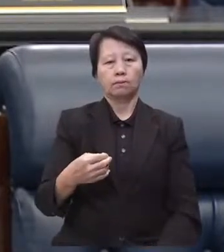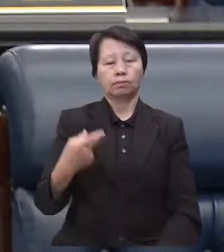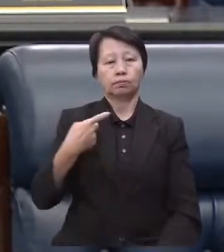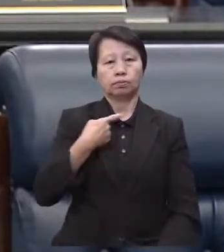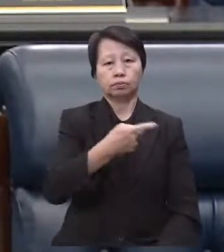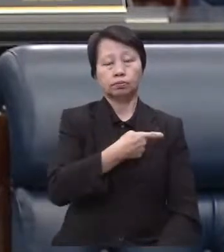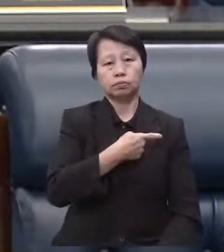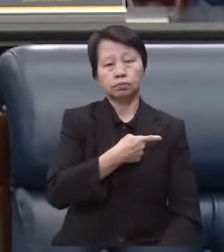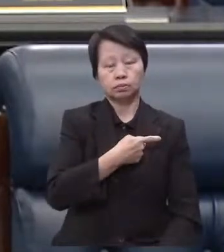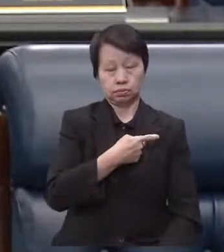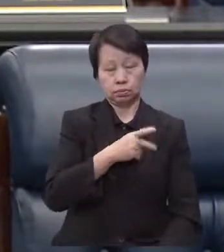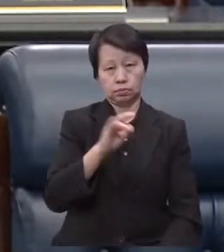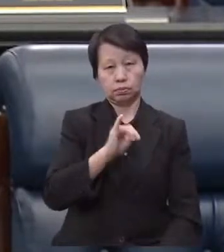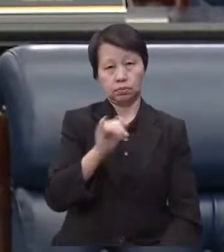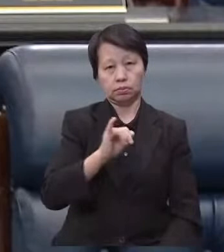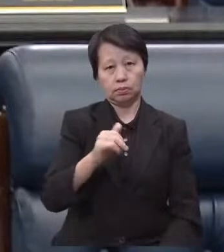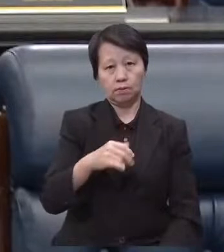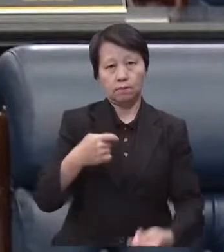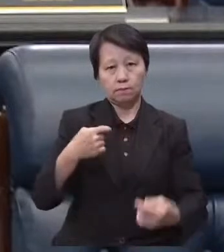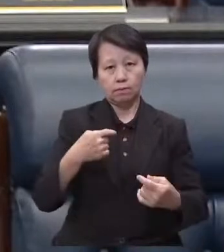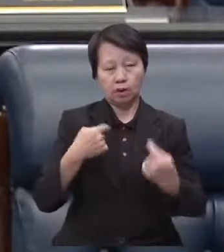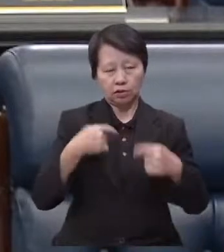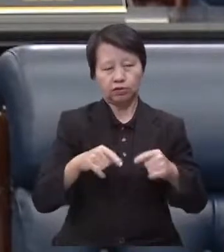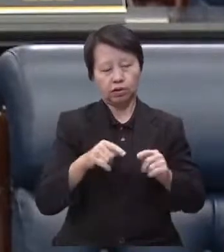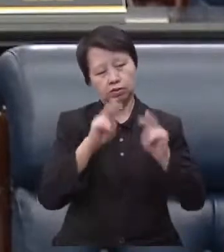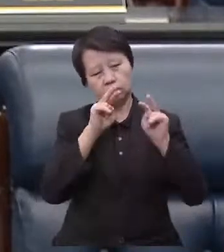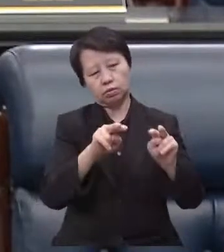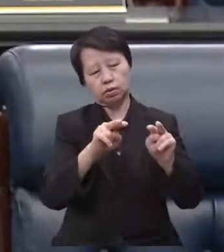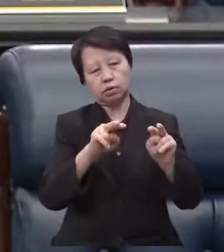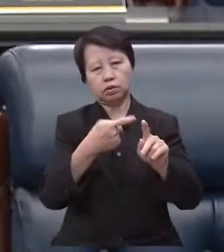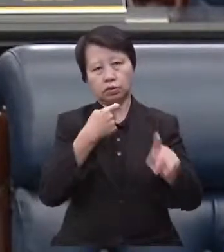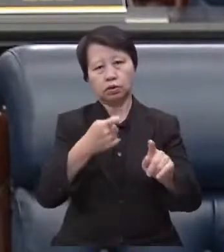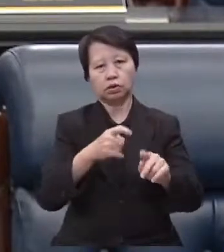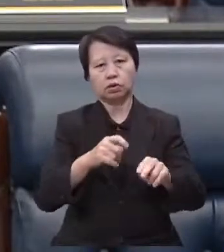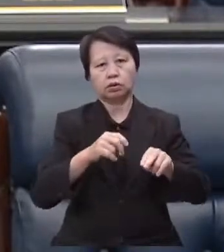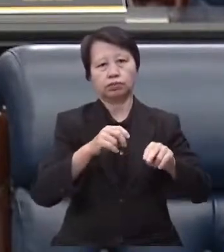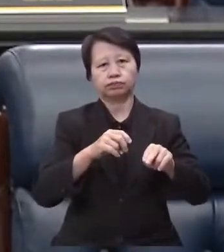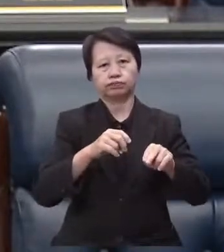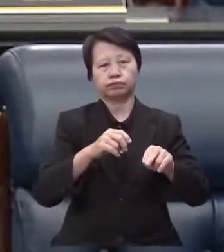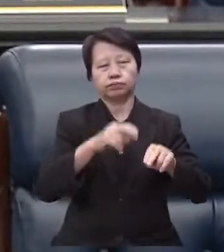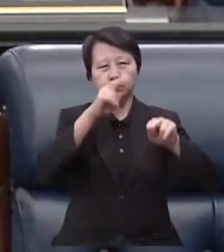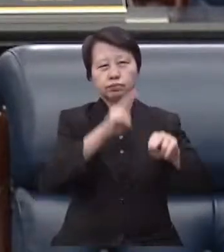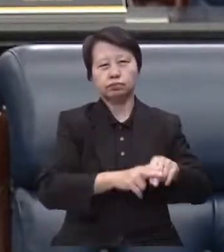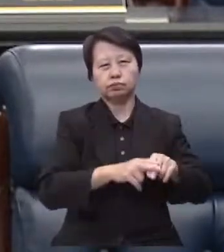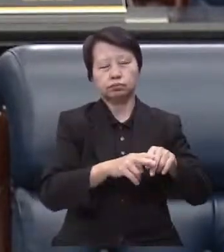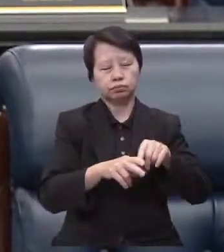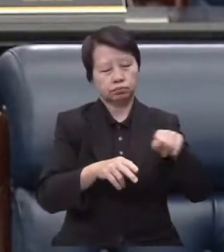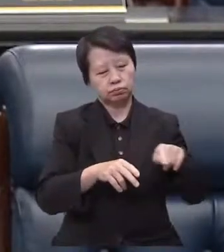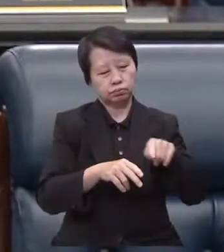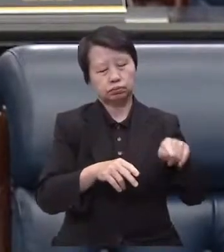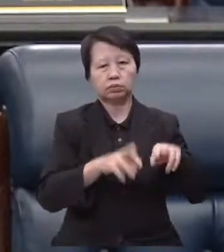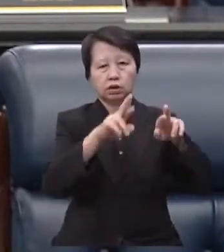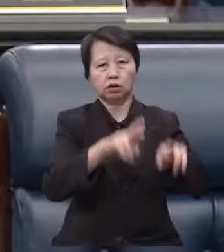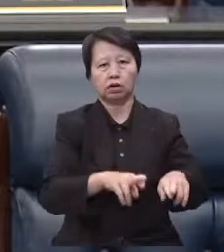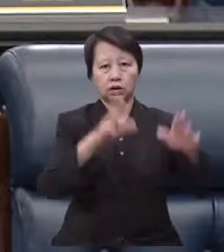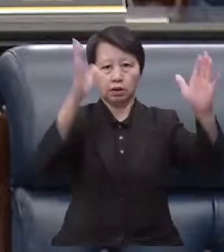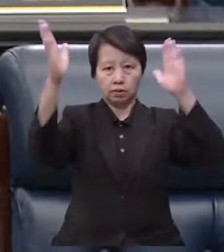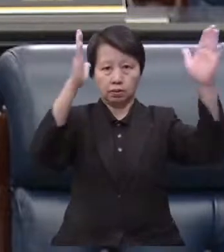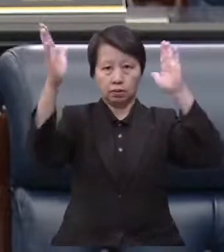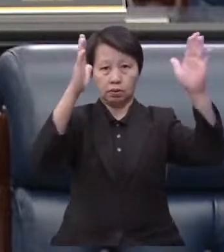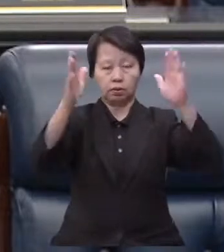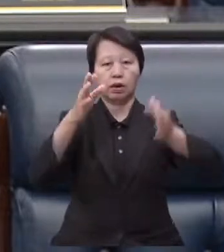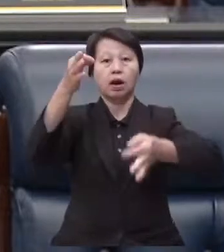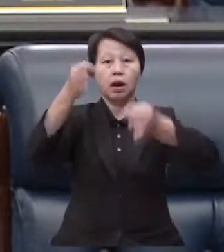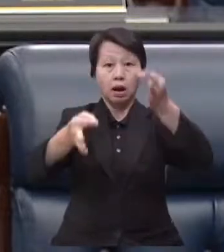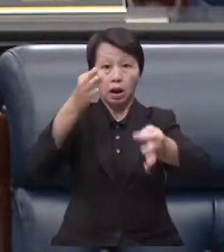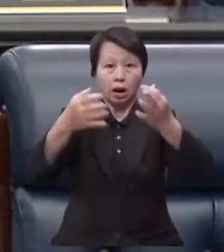kita juga sedang memantau dari segi kedudukan rakyat Malaysia